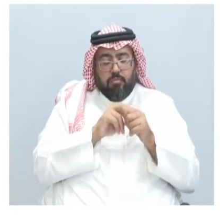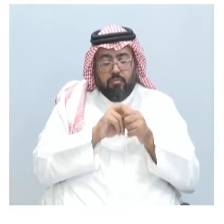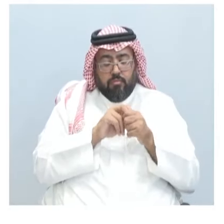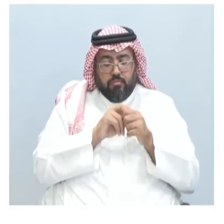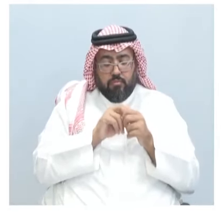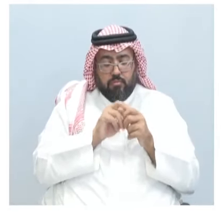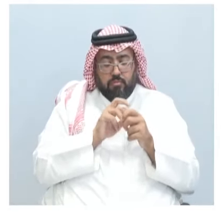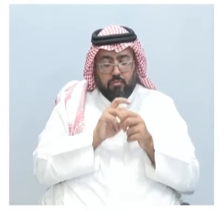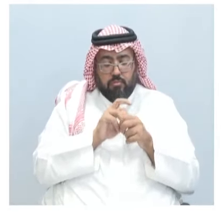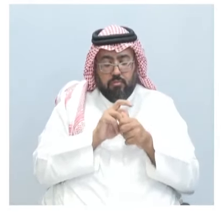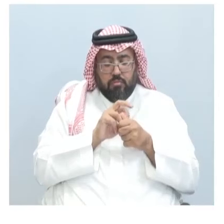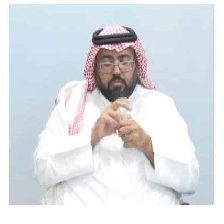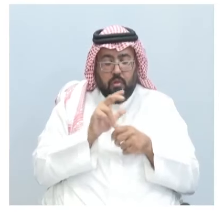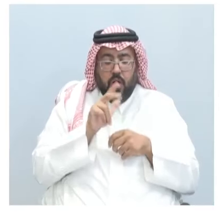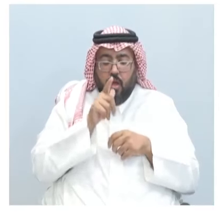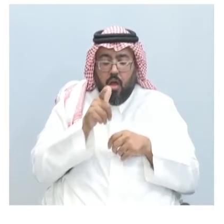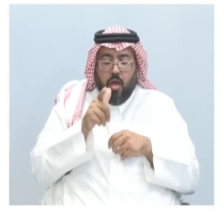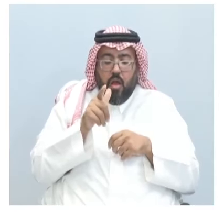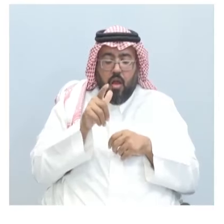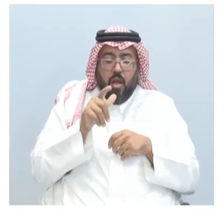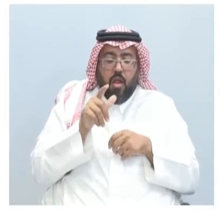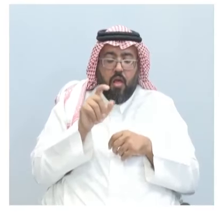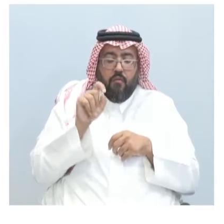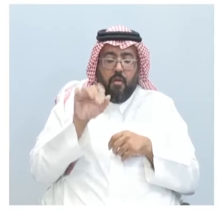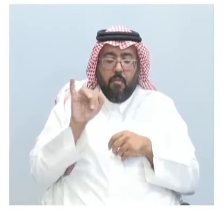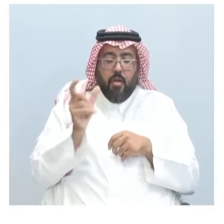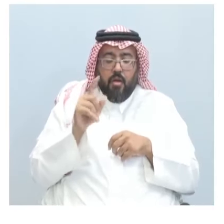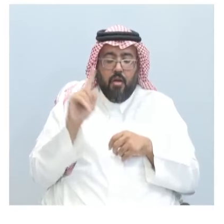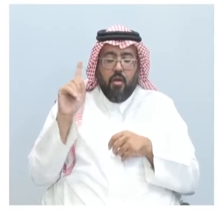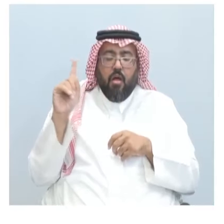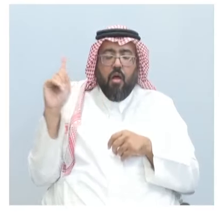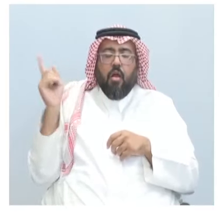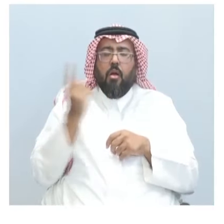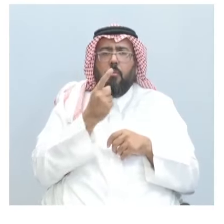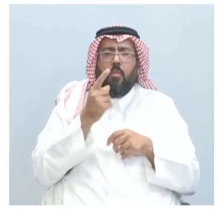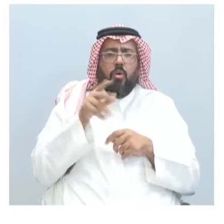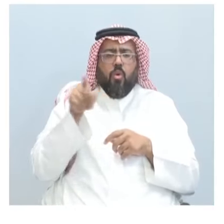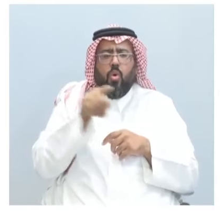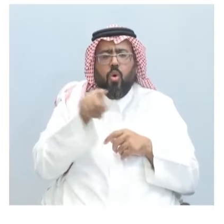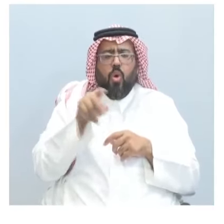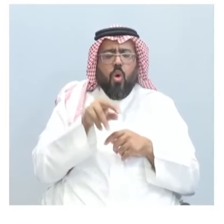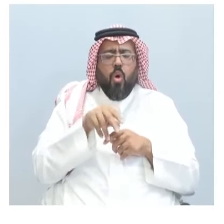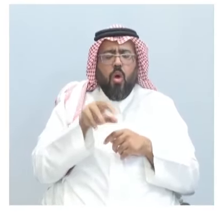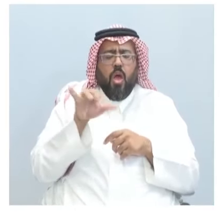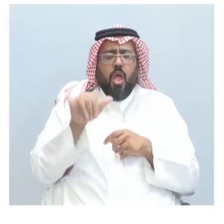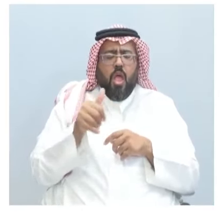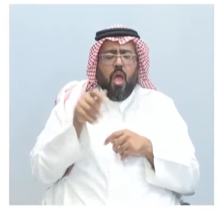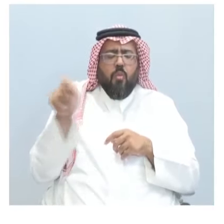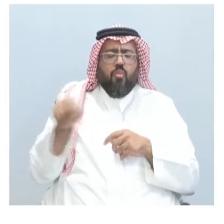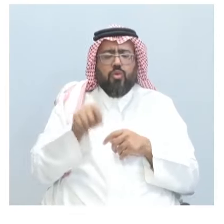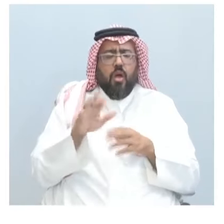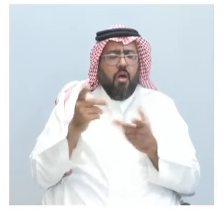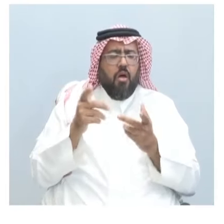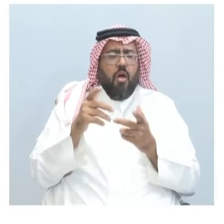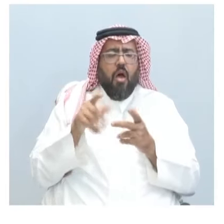طيب قال فمن ربكما يا موسى قال فرعون لموسى